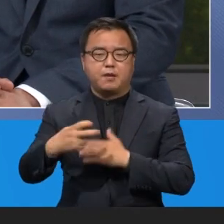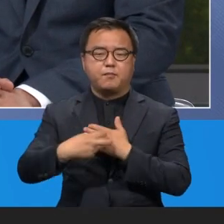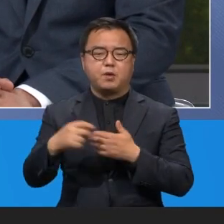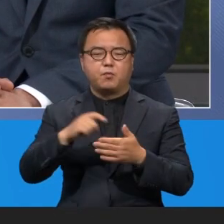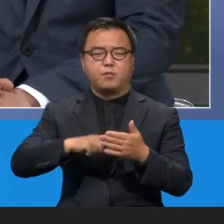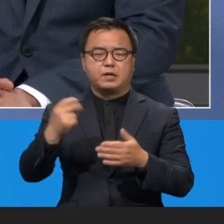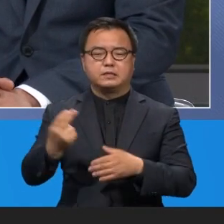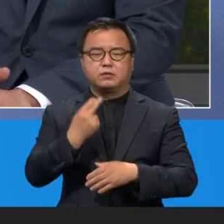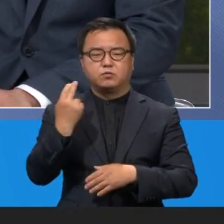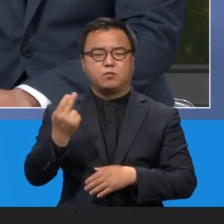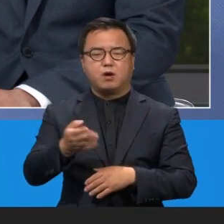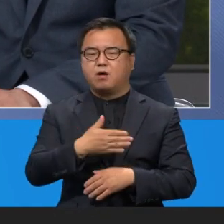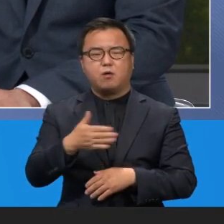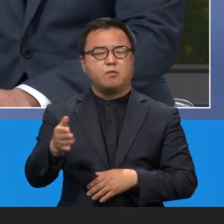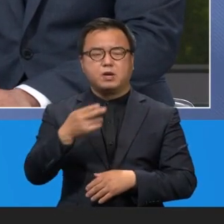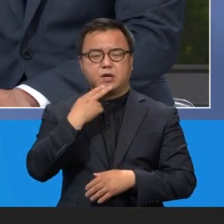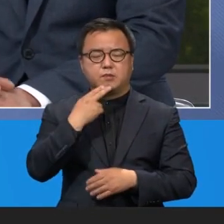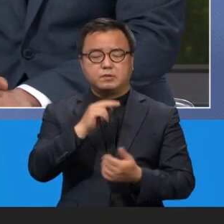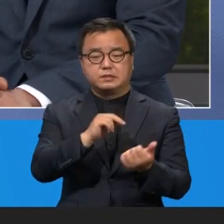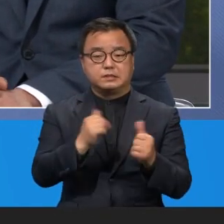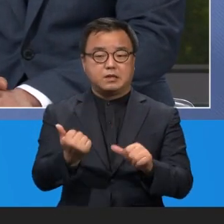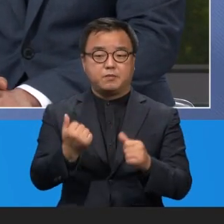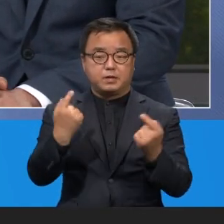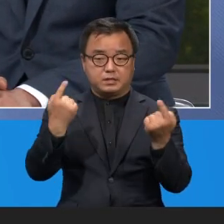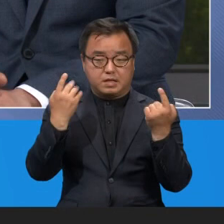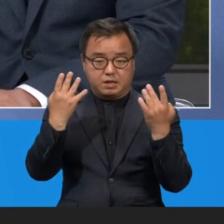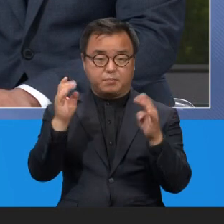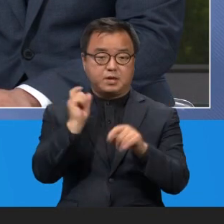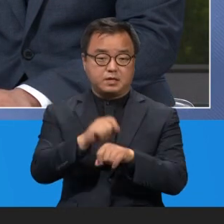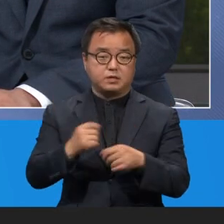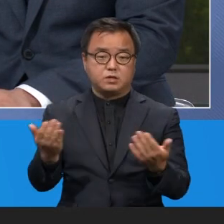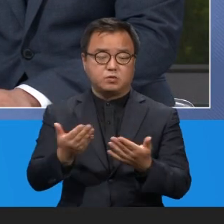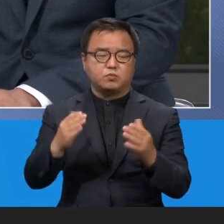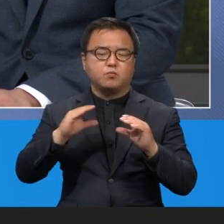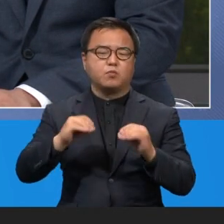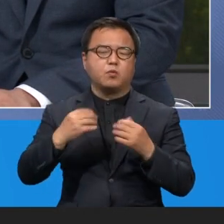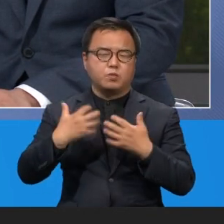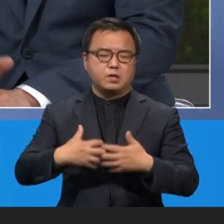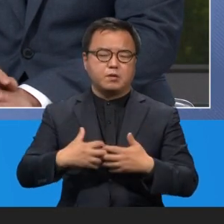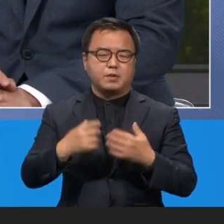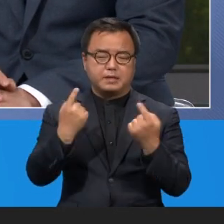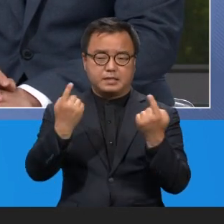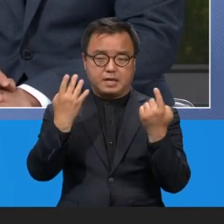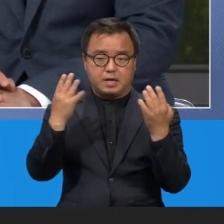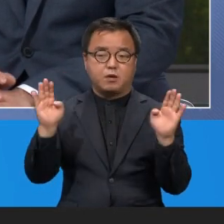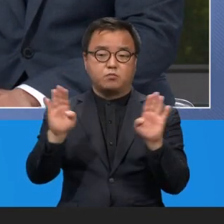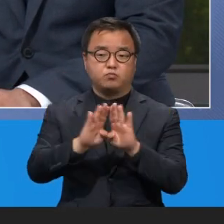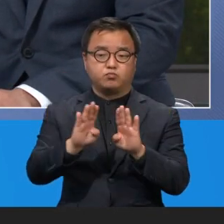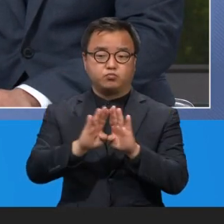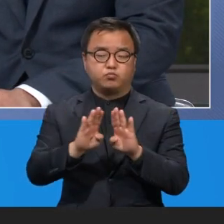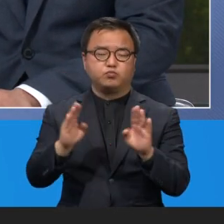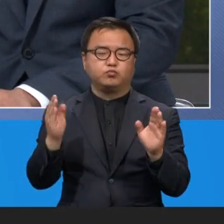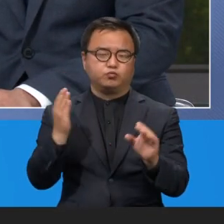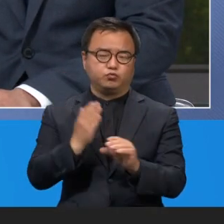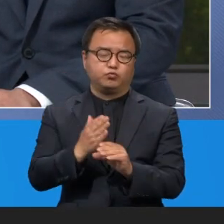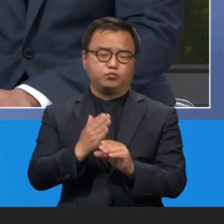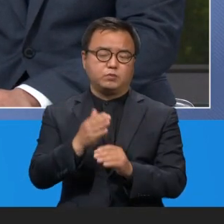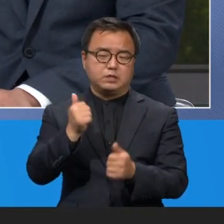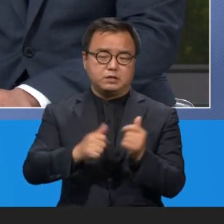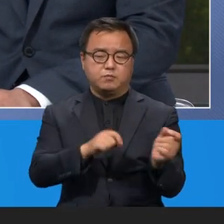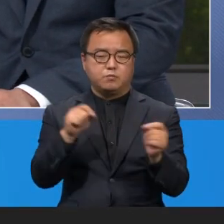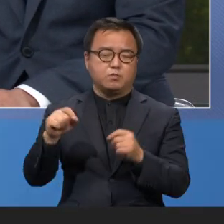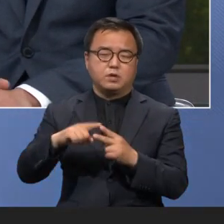사망했고 결국 대학 행정이 멈췄고 요 대부분의 대학 문도 꼼꼼 닫혀 있습니다 시험도 미루 거라